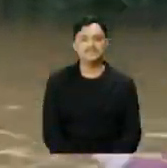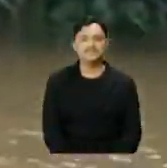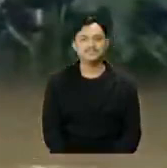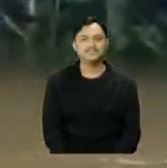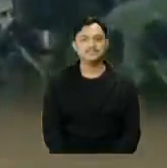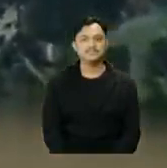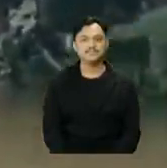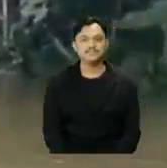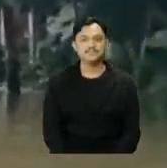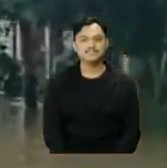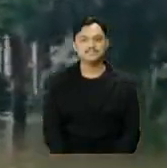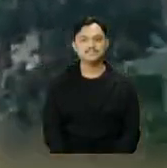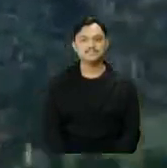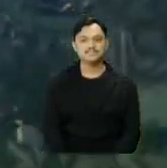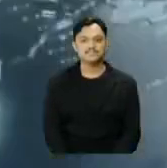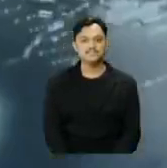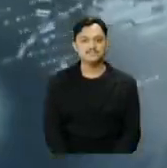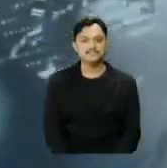Pontianak, Kalimantan Barat.